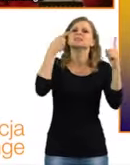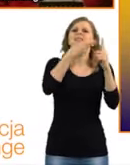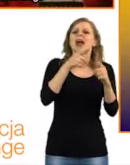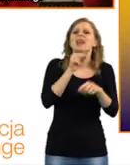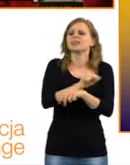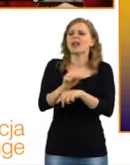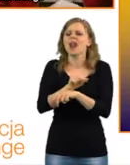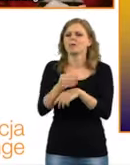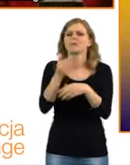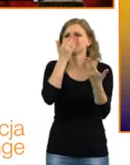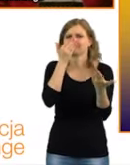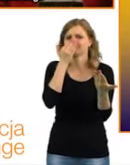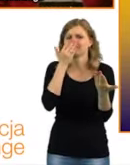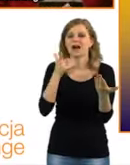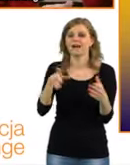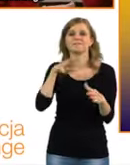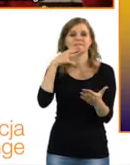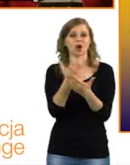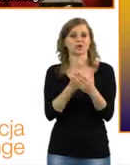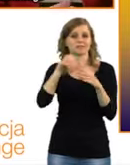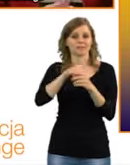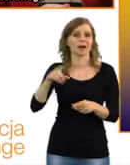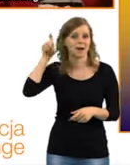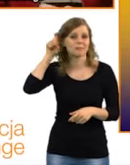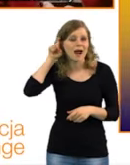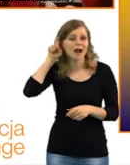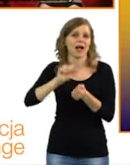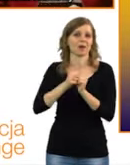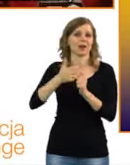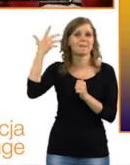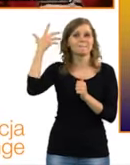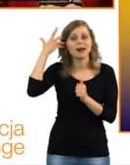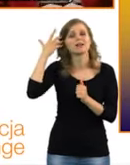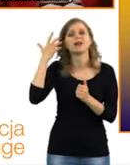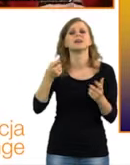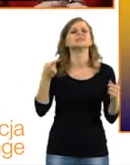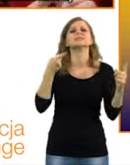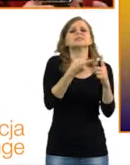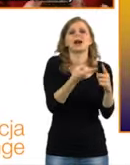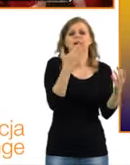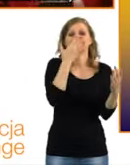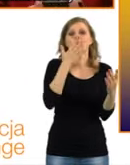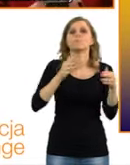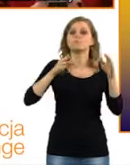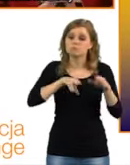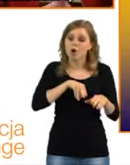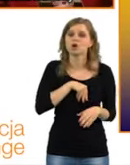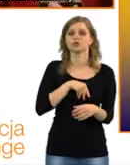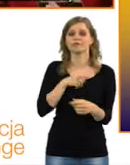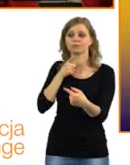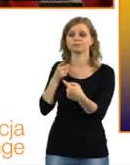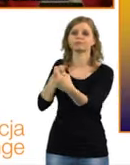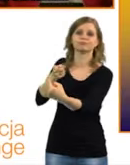Celem prowadzonej terapii z wykorzystaniem aparatów słuchowych czy implantu słuchowego jest możliwość